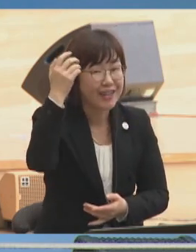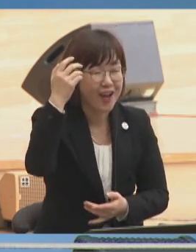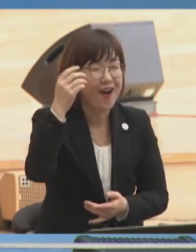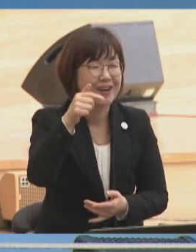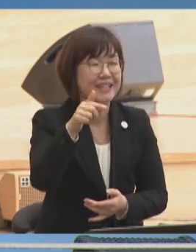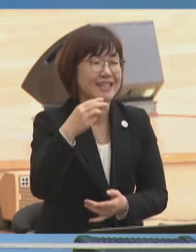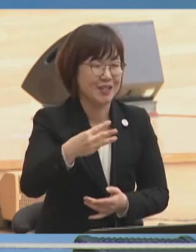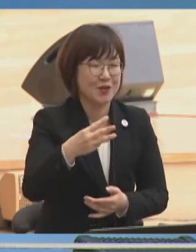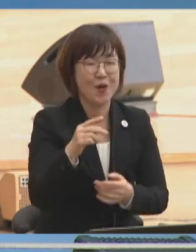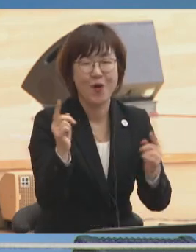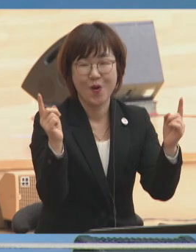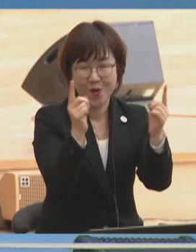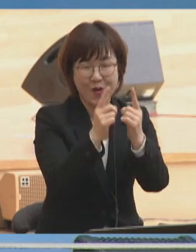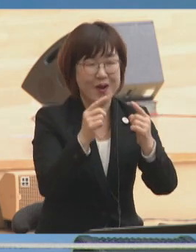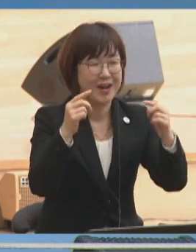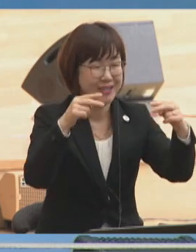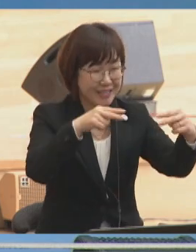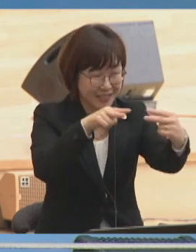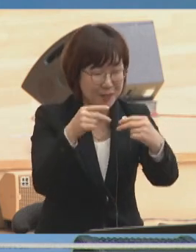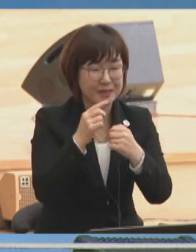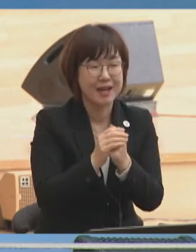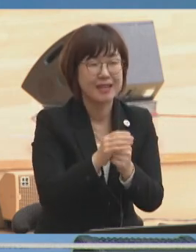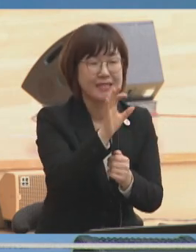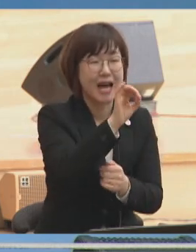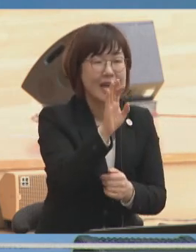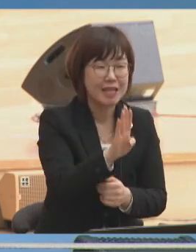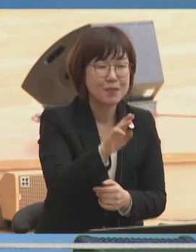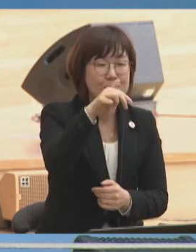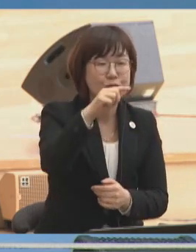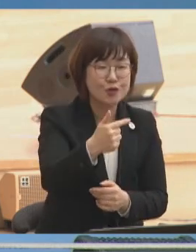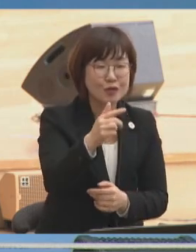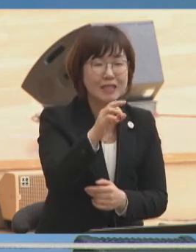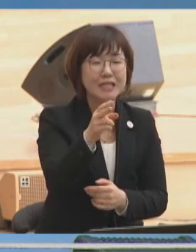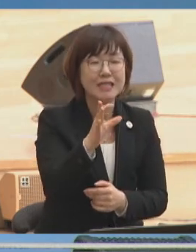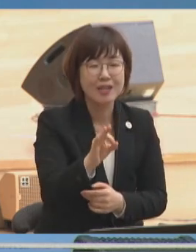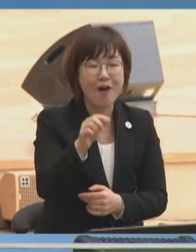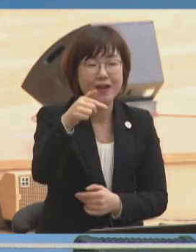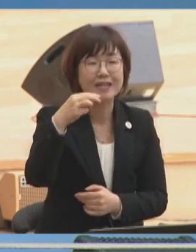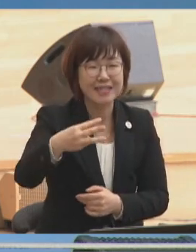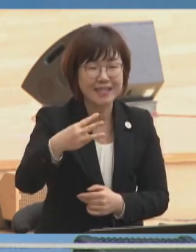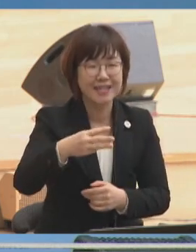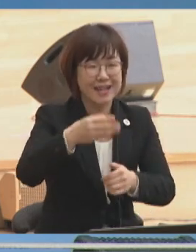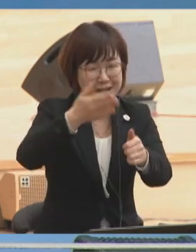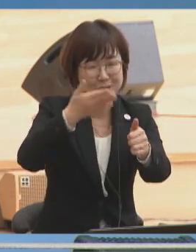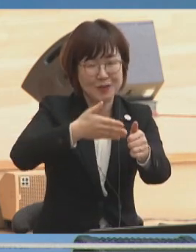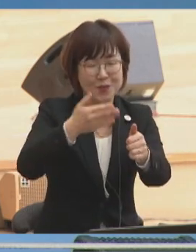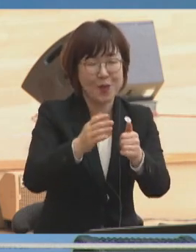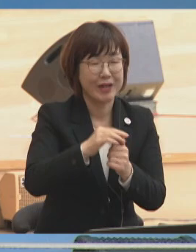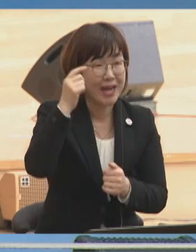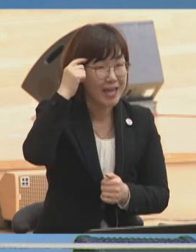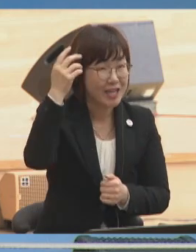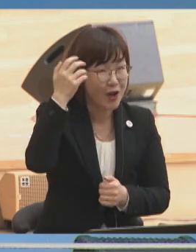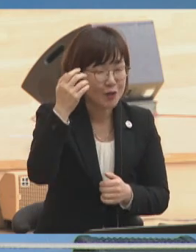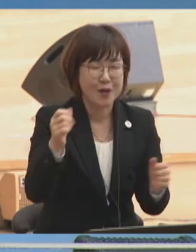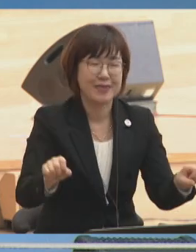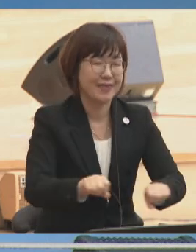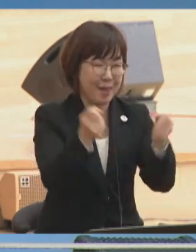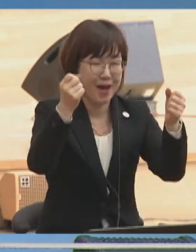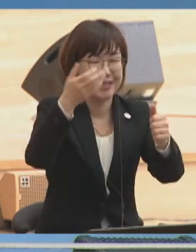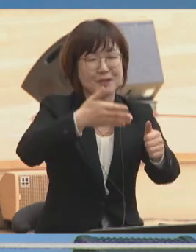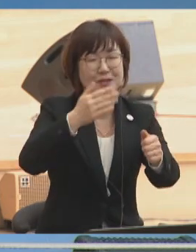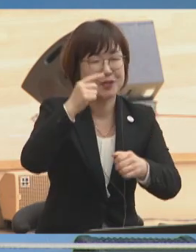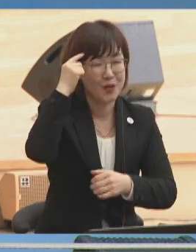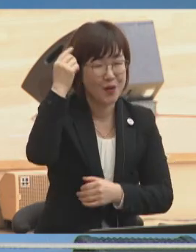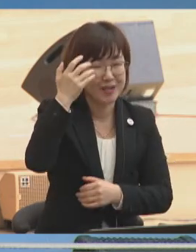분에게 입춘영길 하십시오 그렇게 인사했습니다. 입춘영길 하십시오. 영적으로 대박나라고, 영적으로